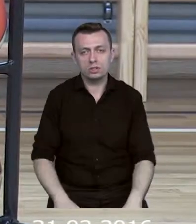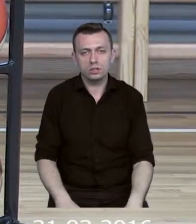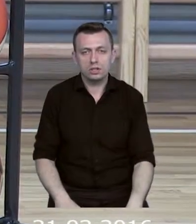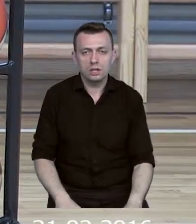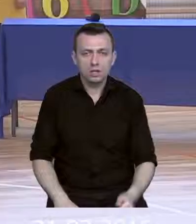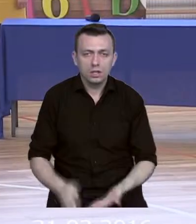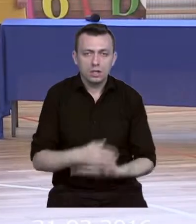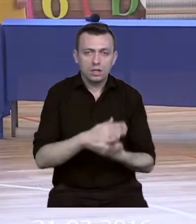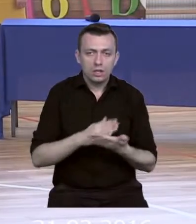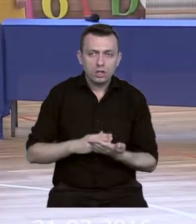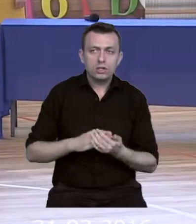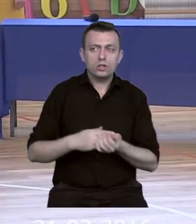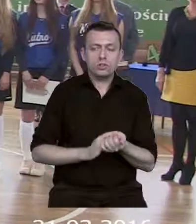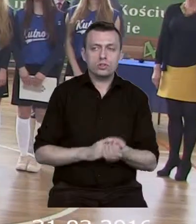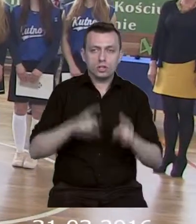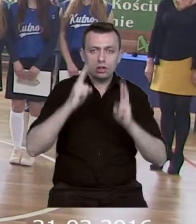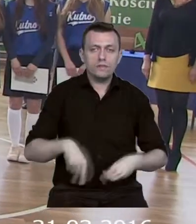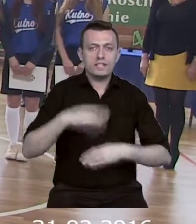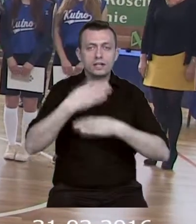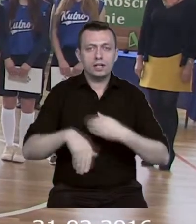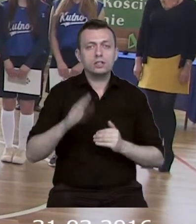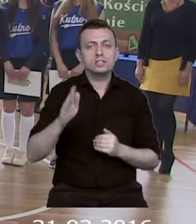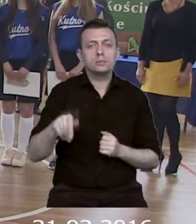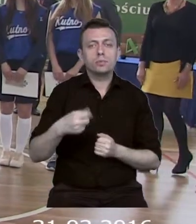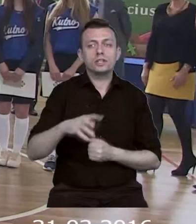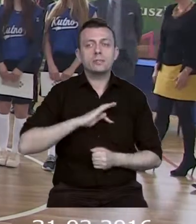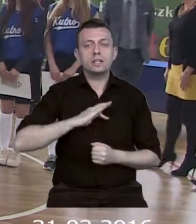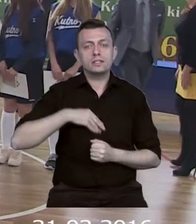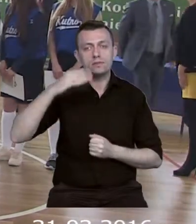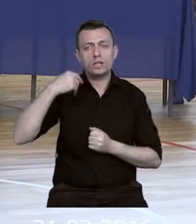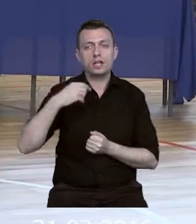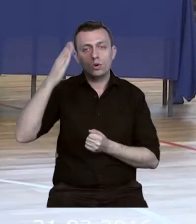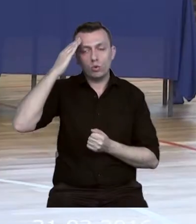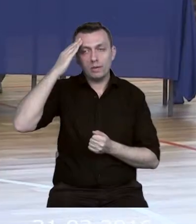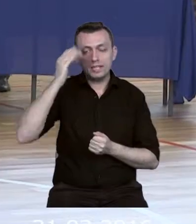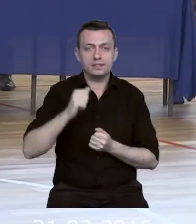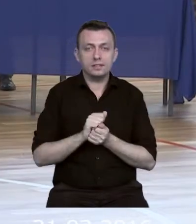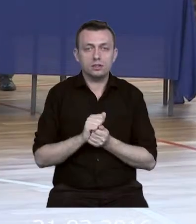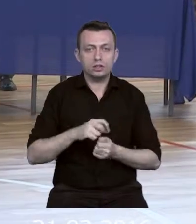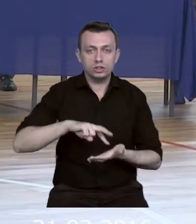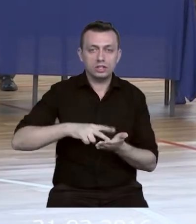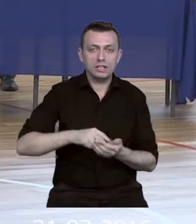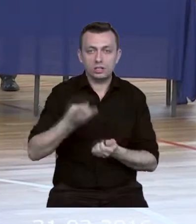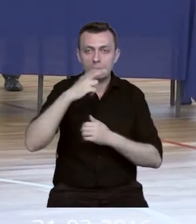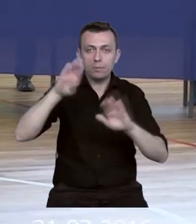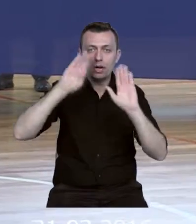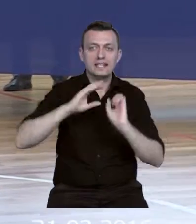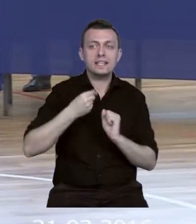służyły właśnie tutaj, na tej hali. Po części oficjalnej swoje umiejętności taneczne zaprezentowały uczennice